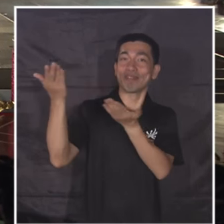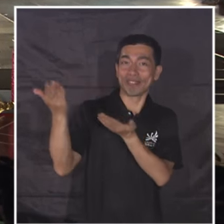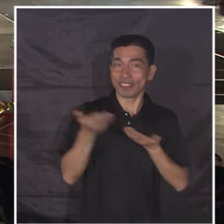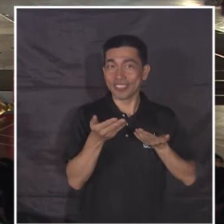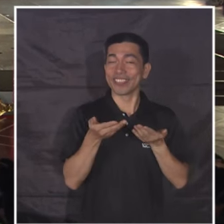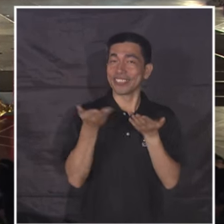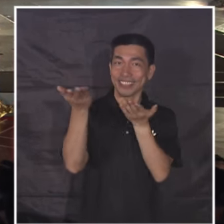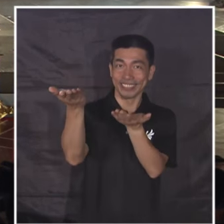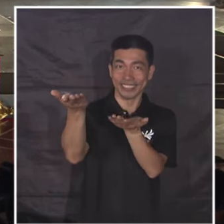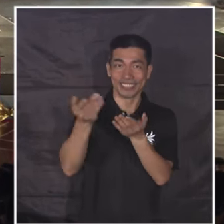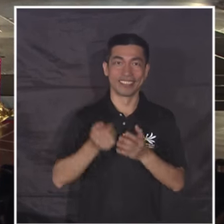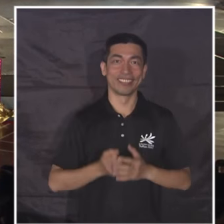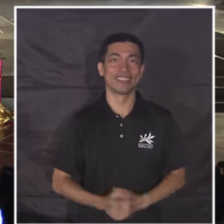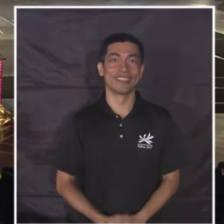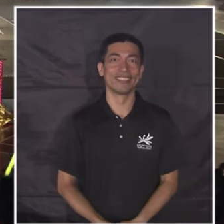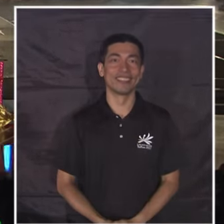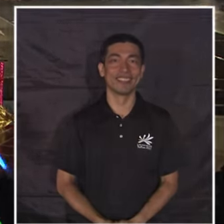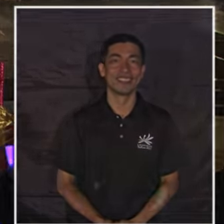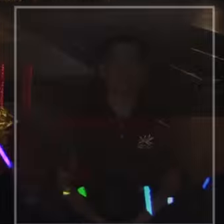斯。